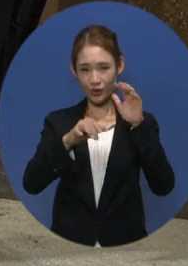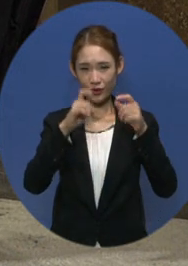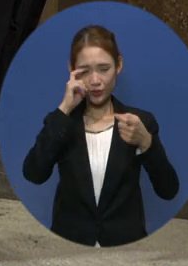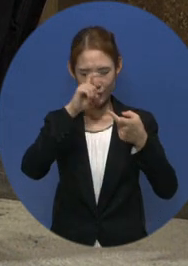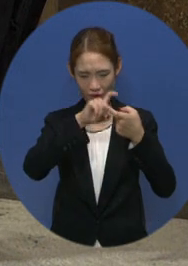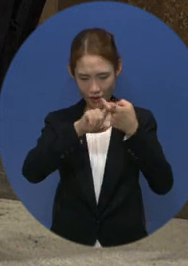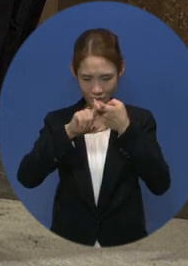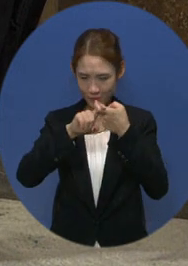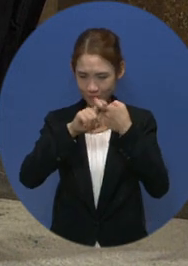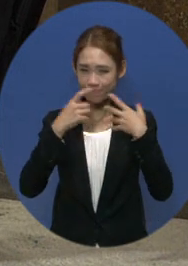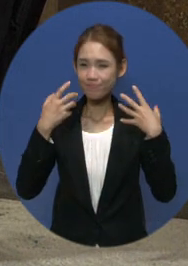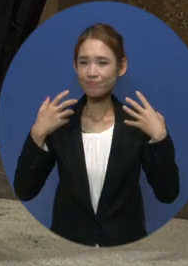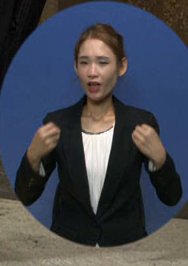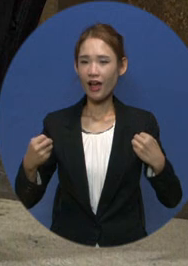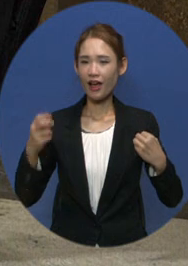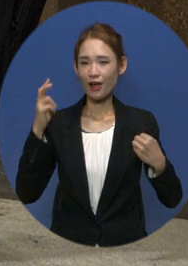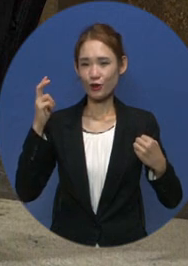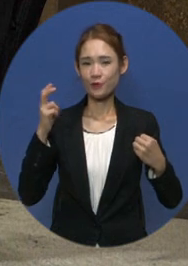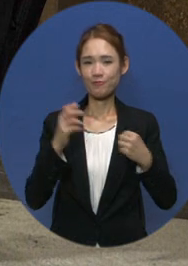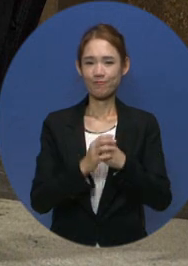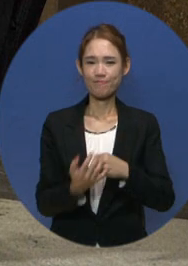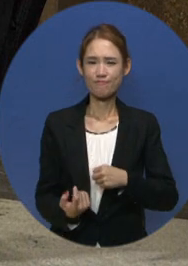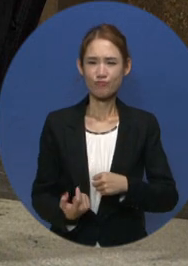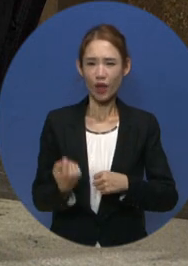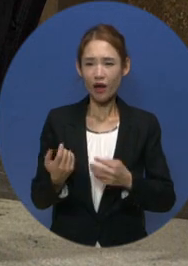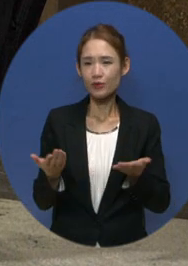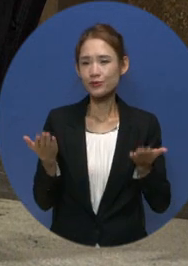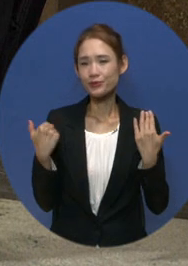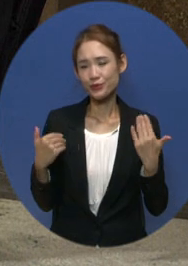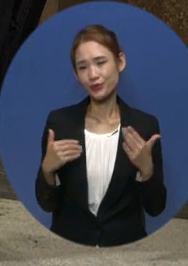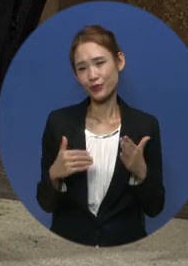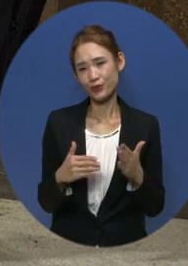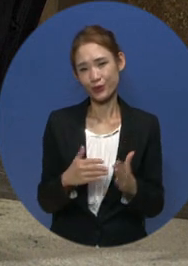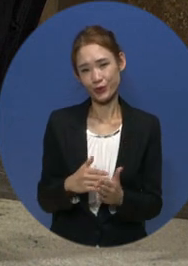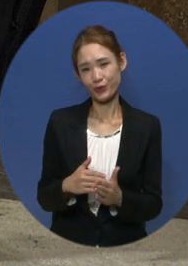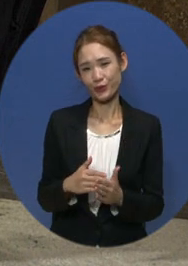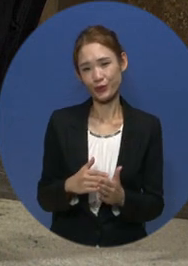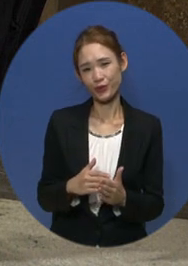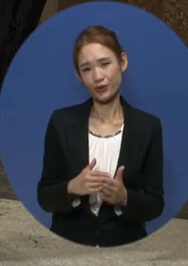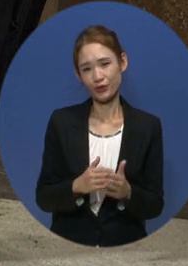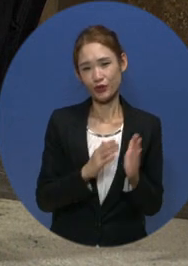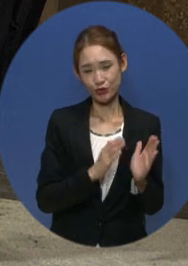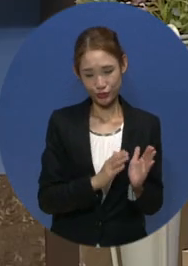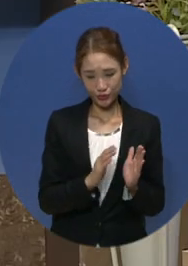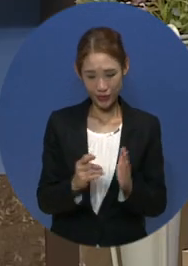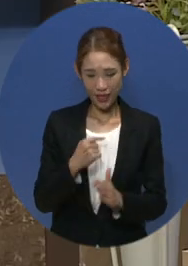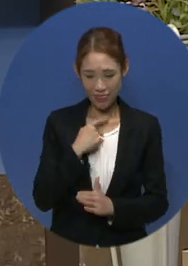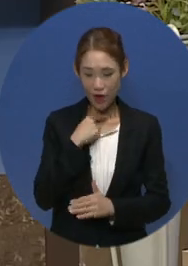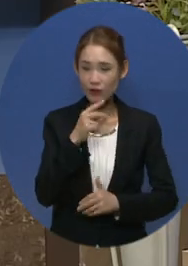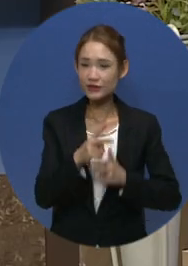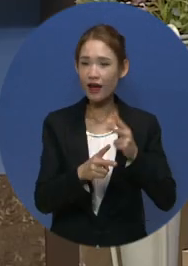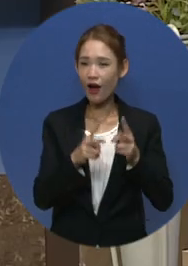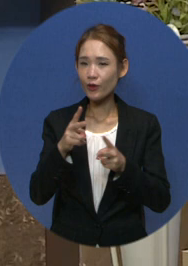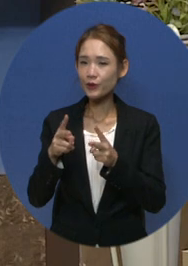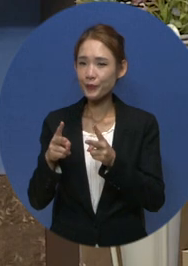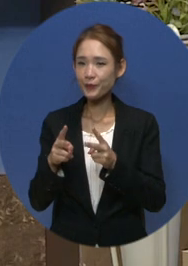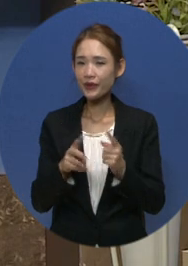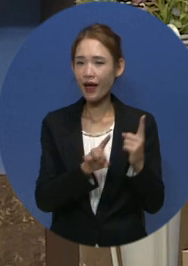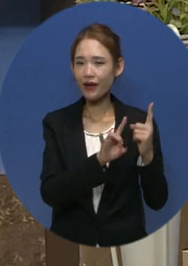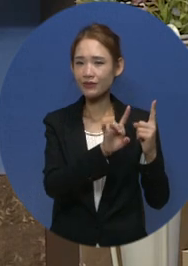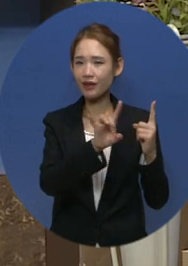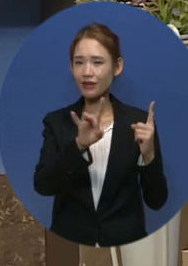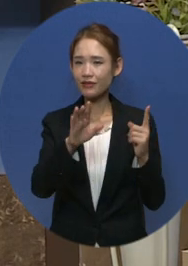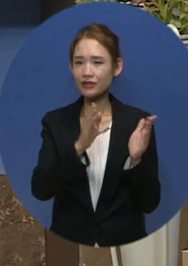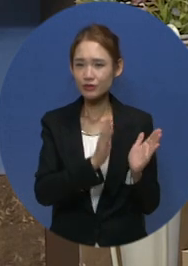많은 관심을 네네. 보이실 것 같은데요. 네네. 하루빨리 이 코로나19가 좀 진정이 돼서 네네. 또 이 준비하신 이런 사업들이 착착착착 좀